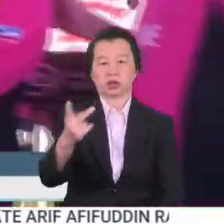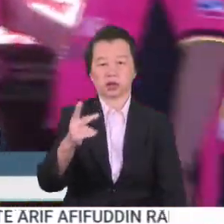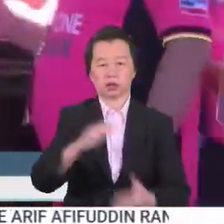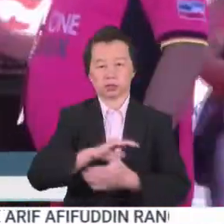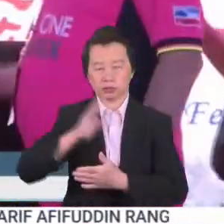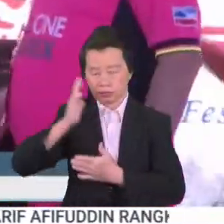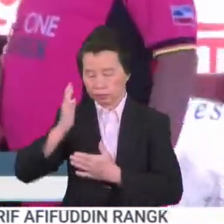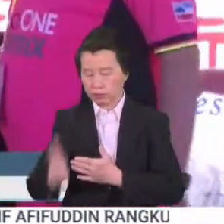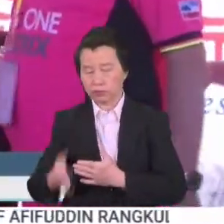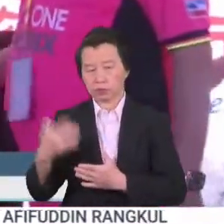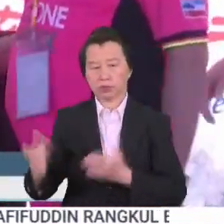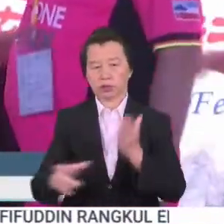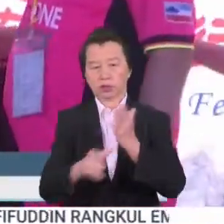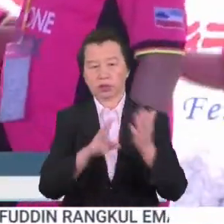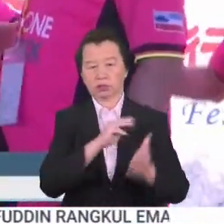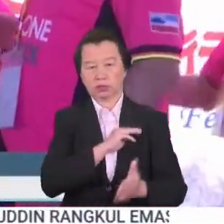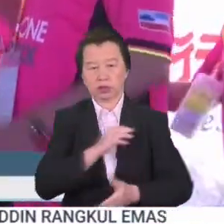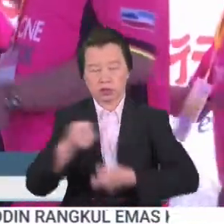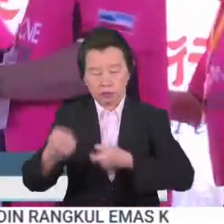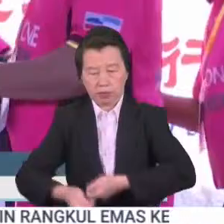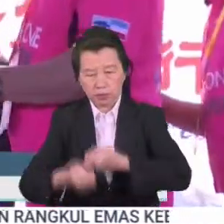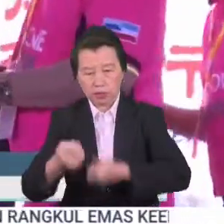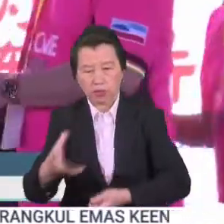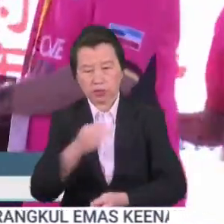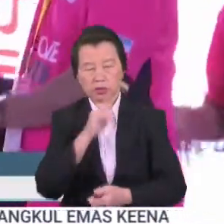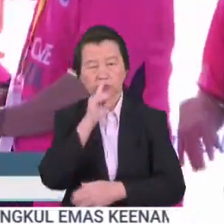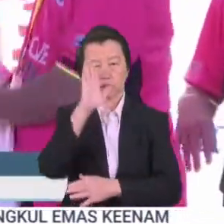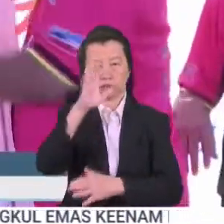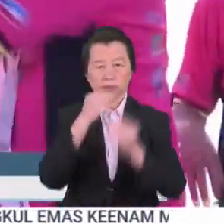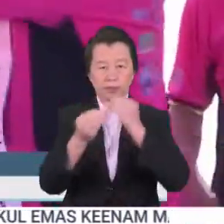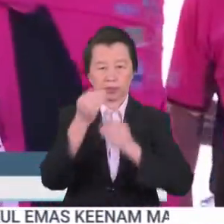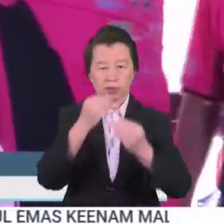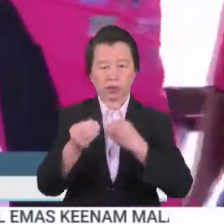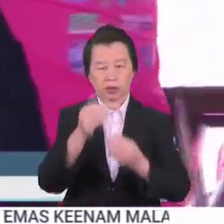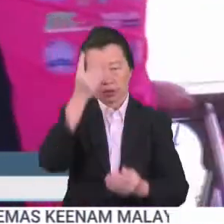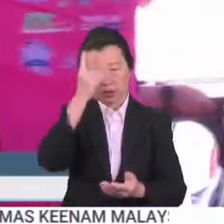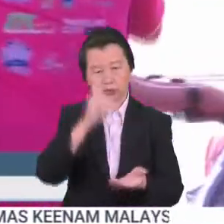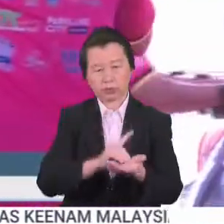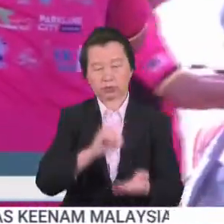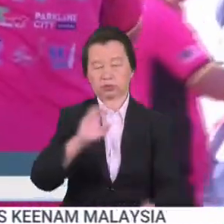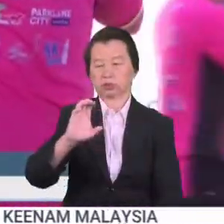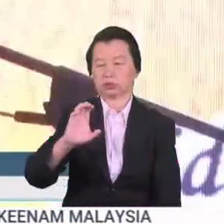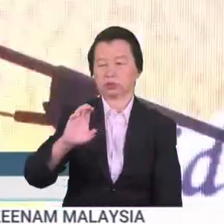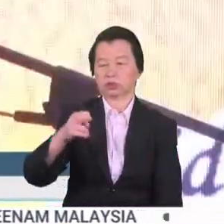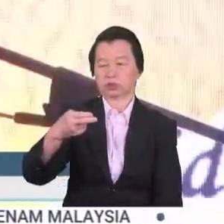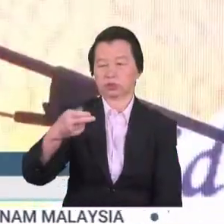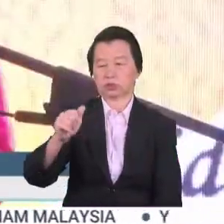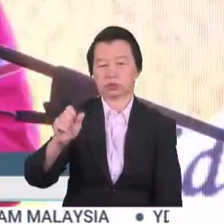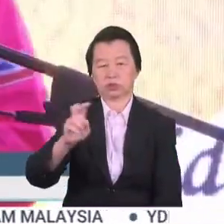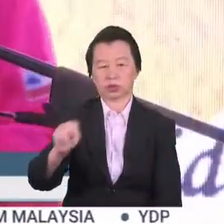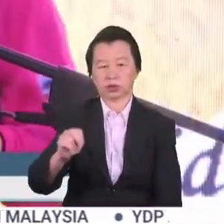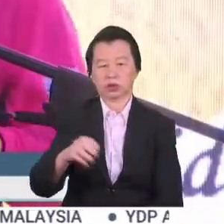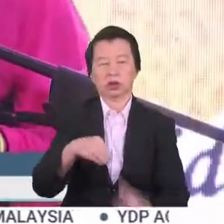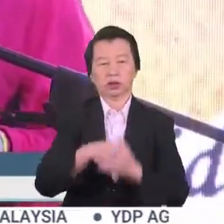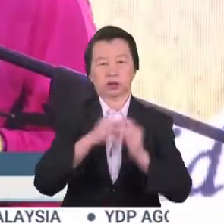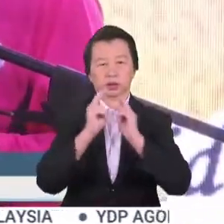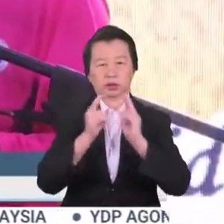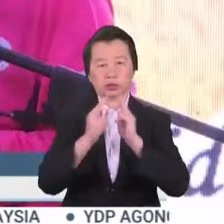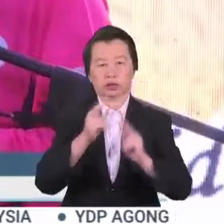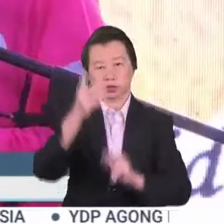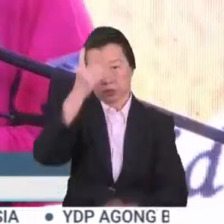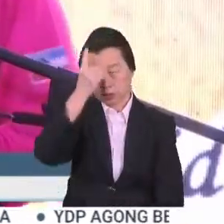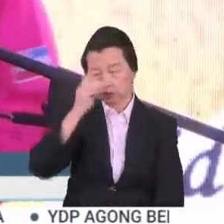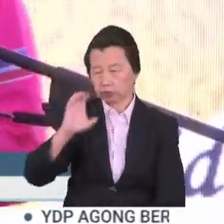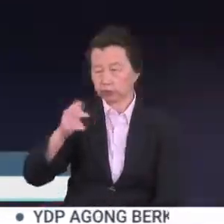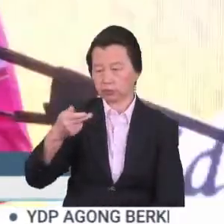disempurnakan timbalan Menteri Pertanian dan keterjaminan makanan Datuk Chan Fung Hin terdahulu dalam ucapannya Datuk